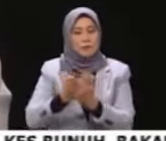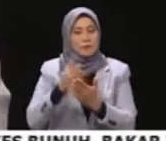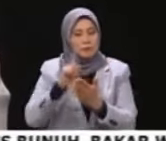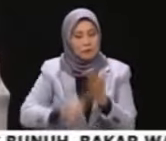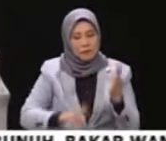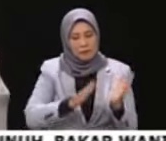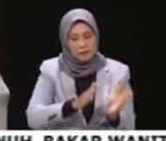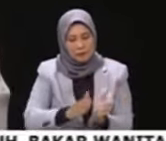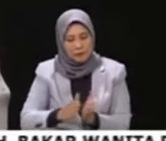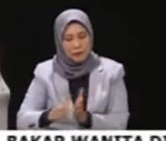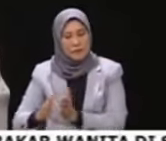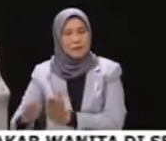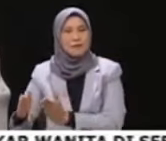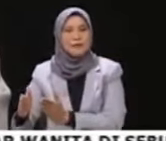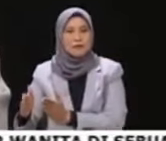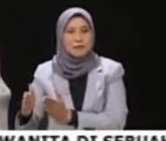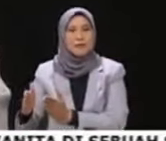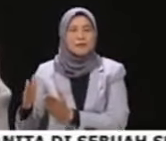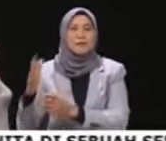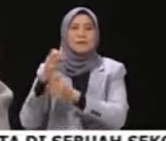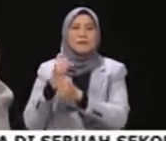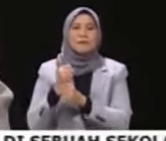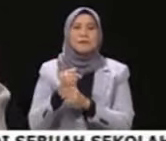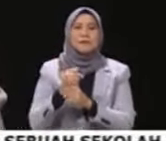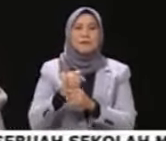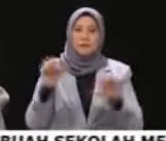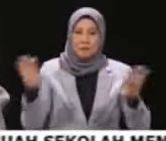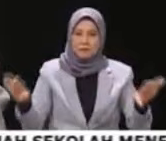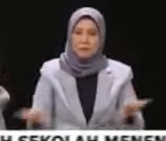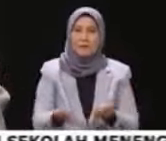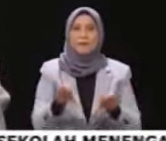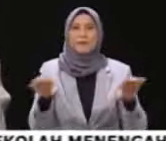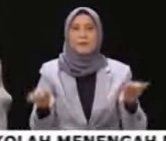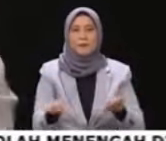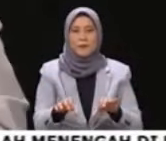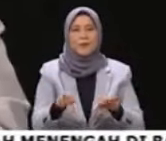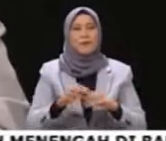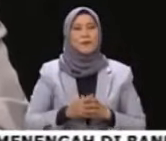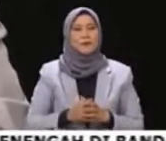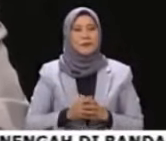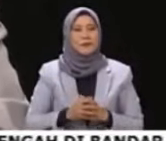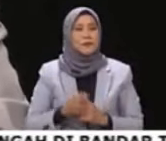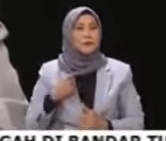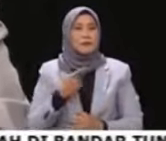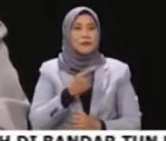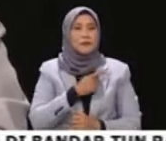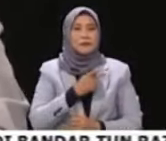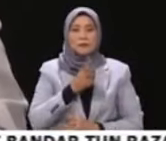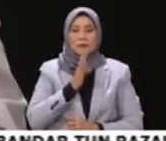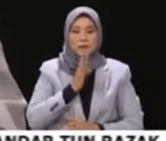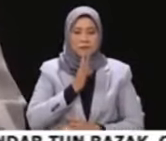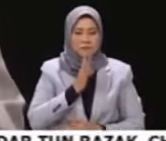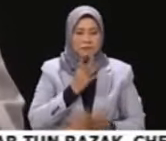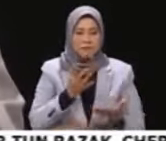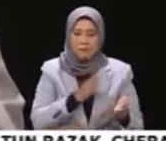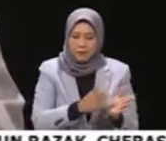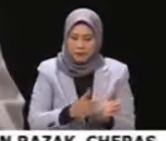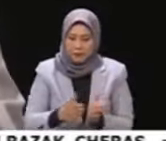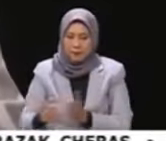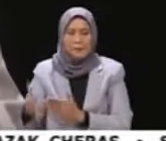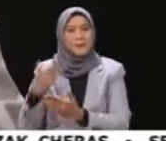kita rancang itu, benda itu dapat kita laksanakan. Kita tak nak, kalau tidak kita kata kita rancang yang